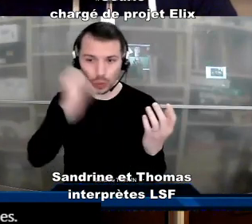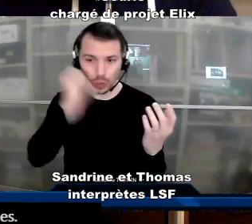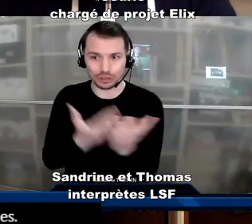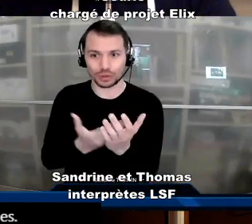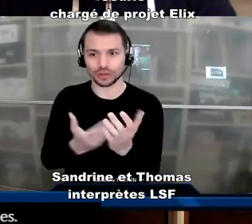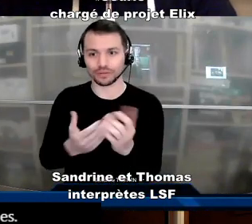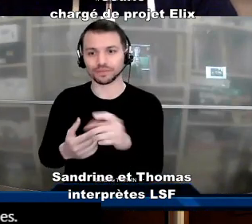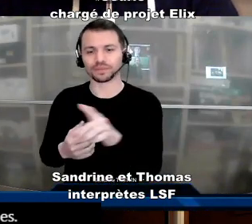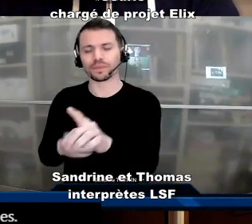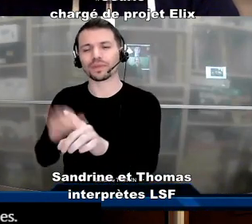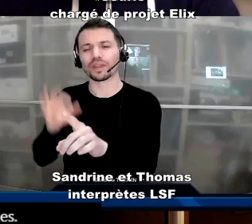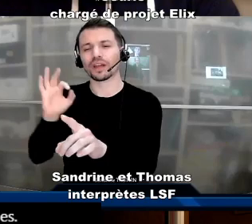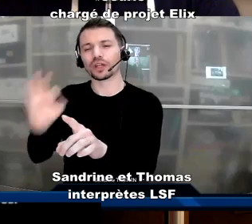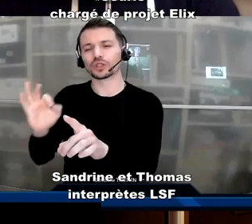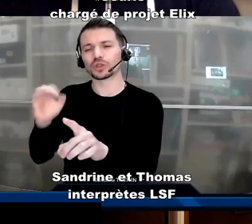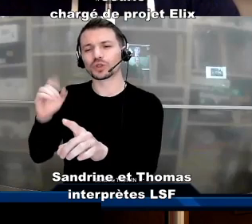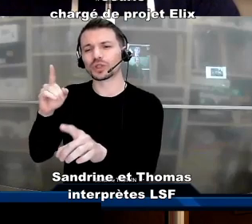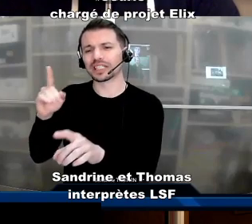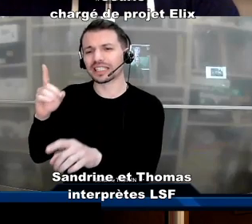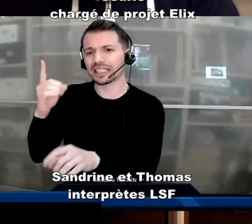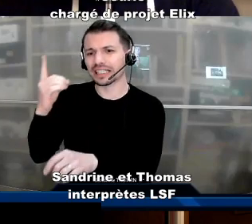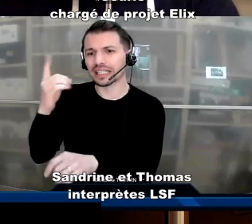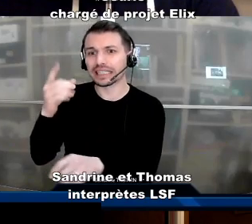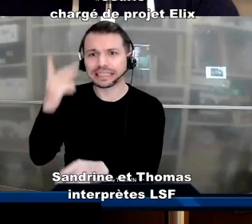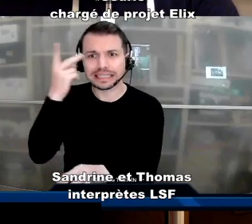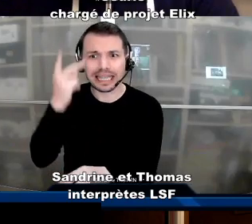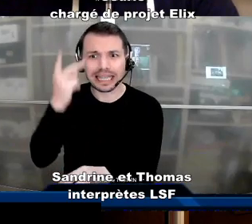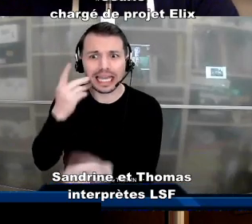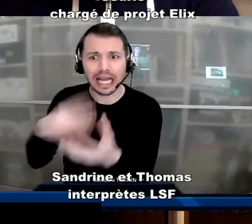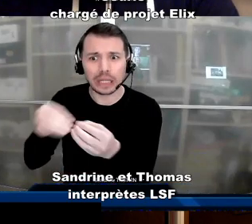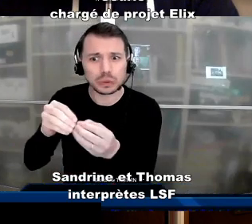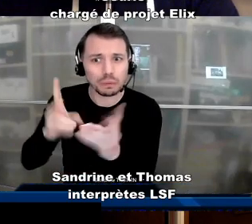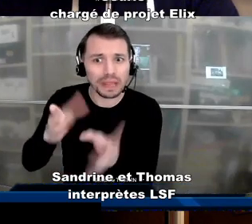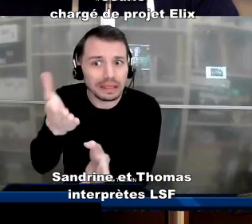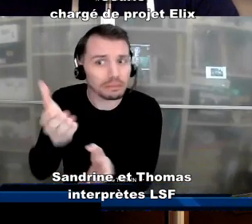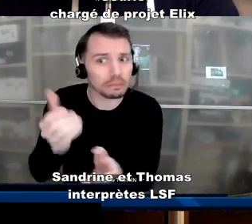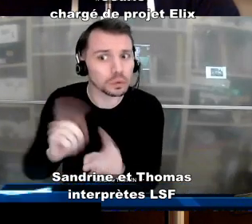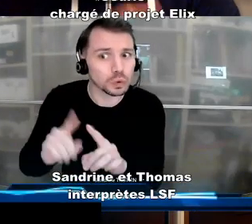On avait une question, tu voulais peut-être compléter, Cédric, non ?